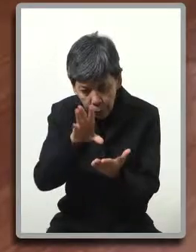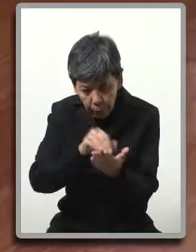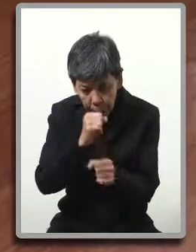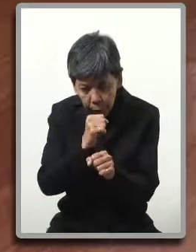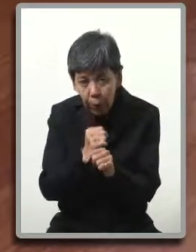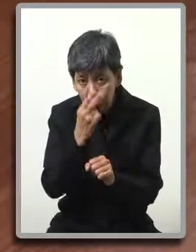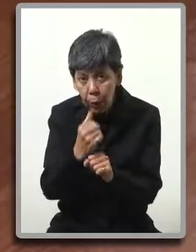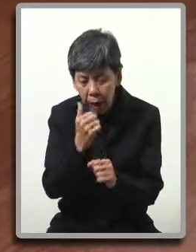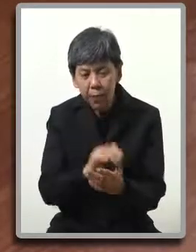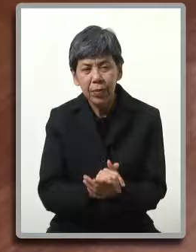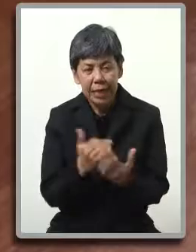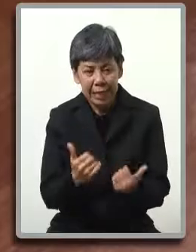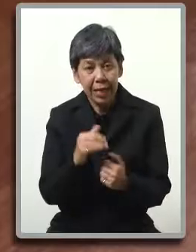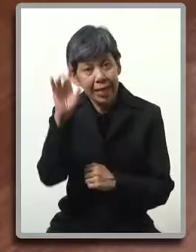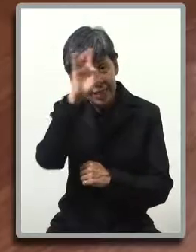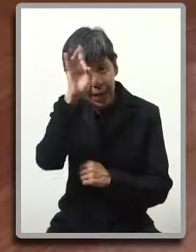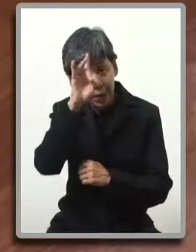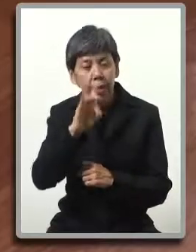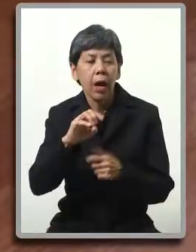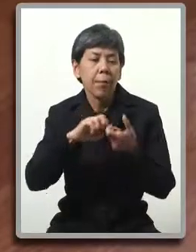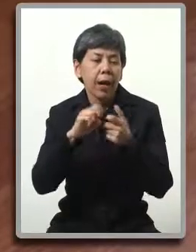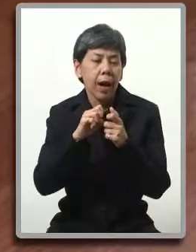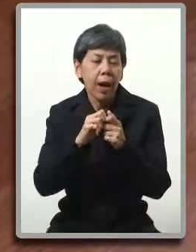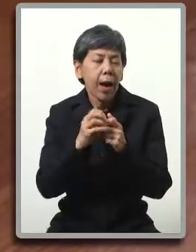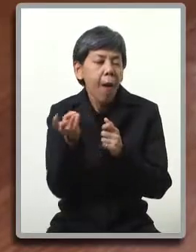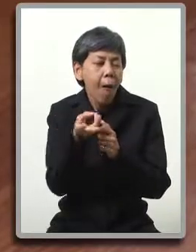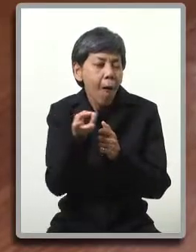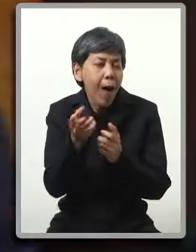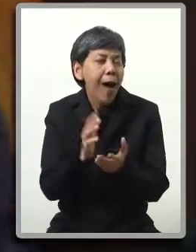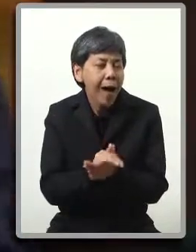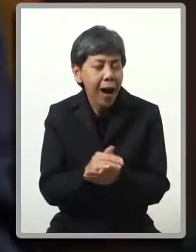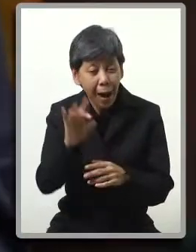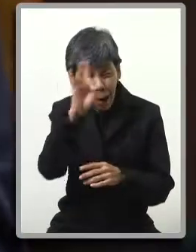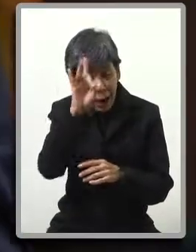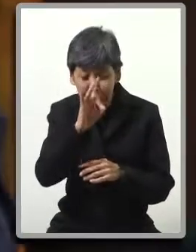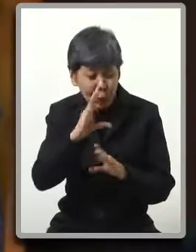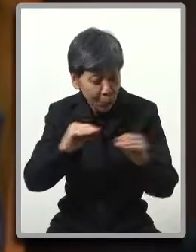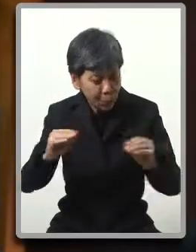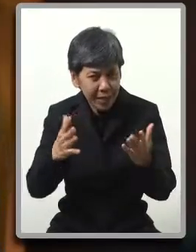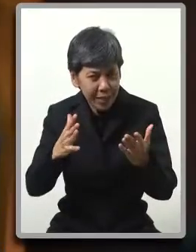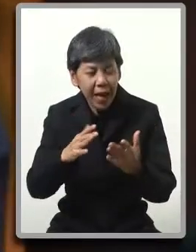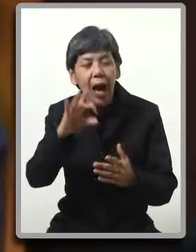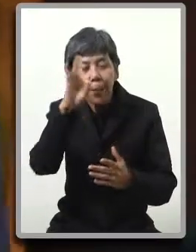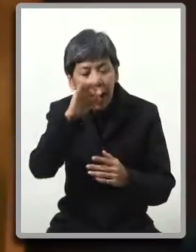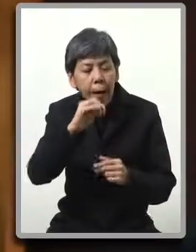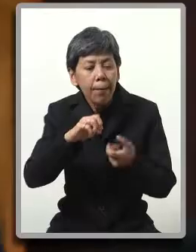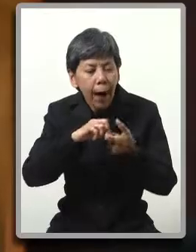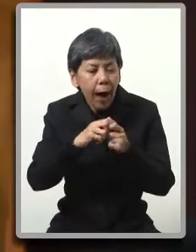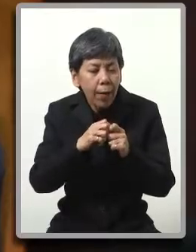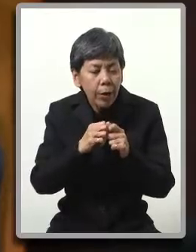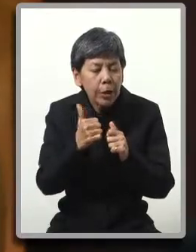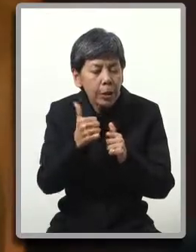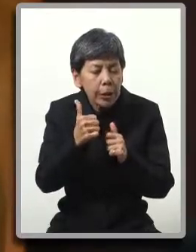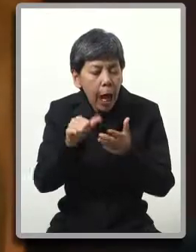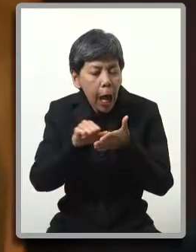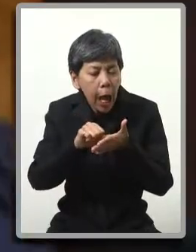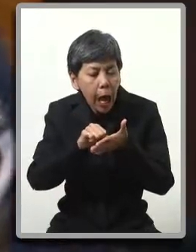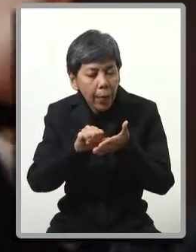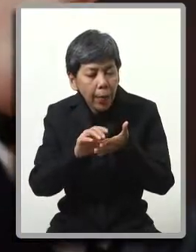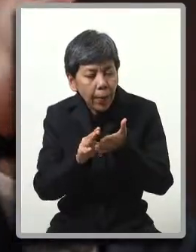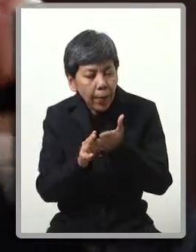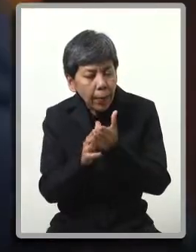รคคอร์ดหรือตามสถิติก็ได้สาย8มีปัญหาน้อยลงเยอะผมไม่ได้บอกว่าสาย8จะไม่มีปัญหาเลยทุกอย่างแต่ผ